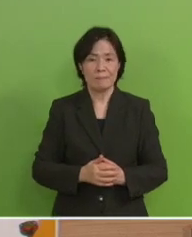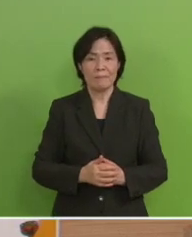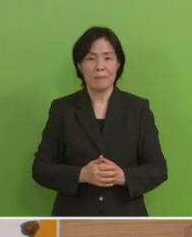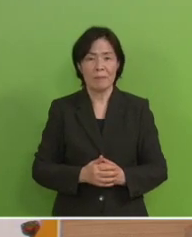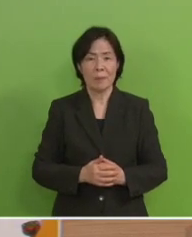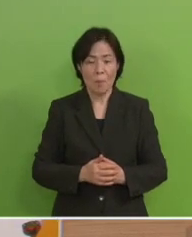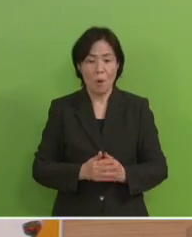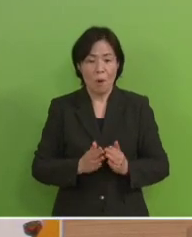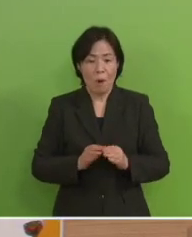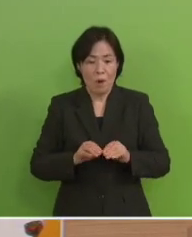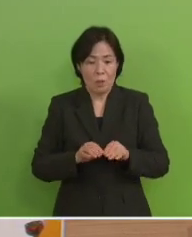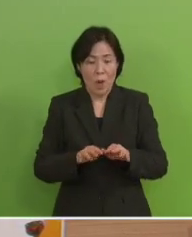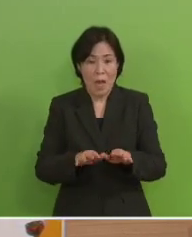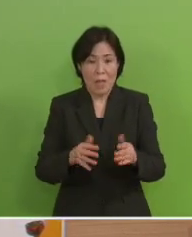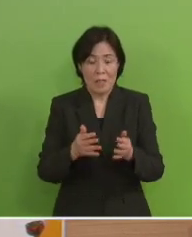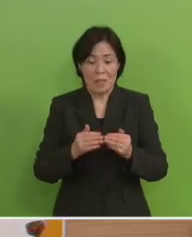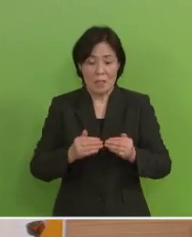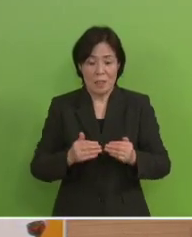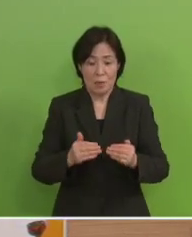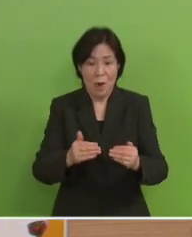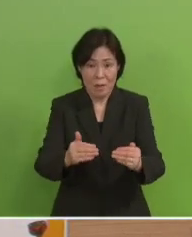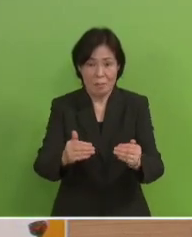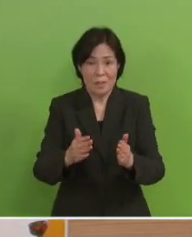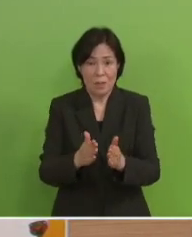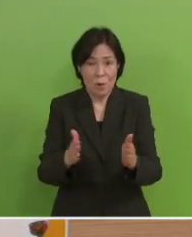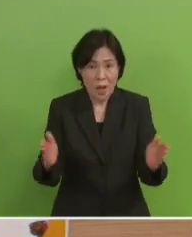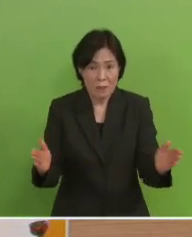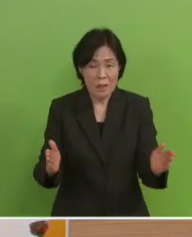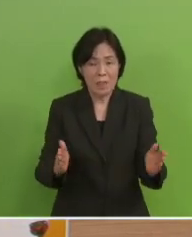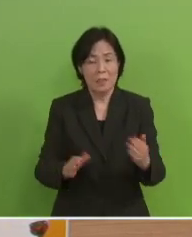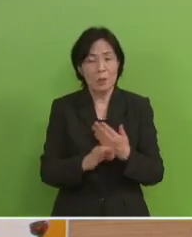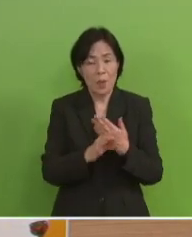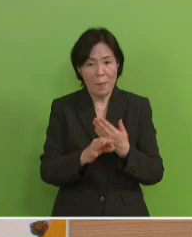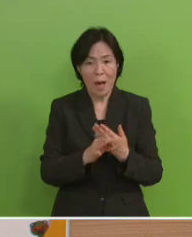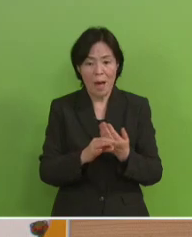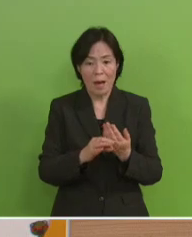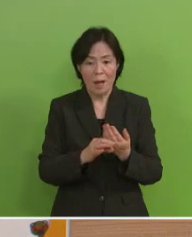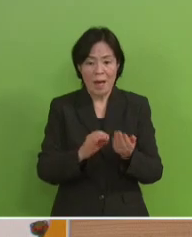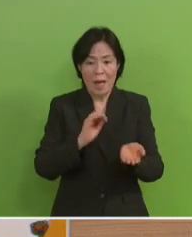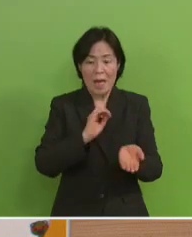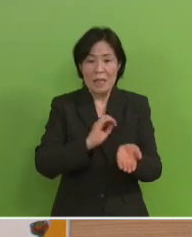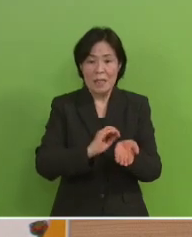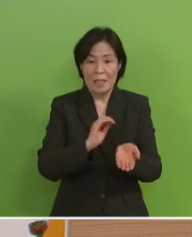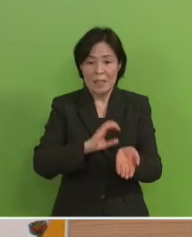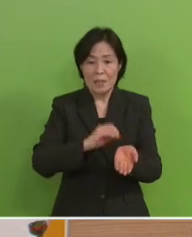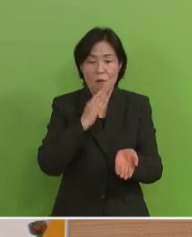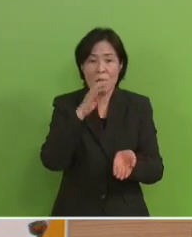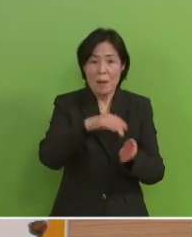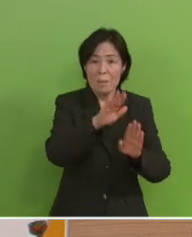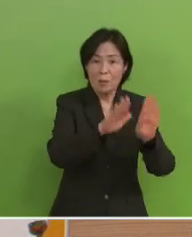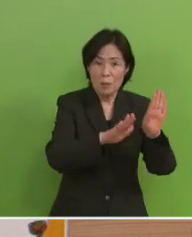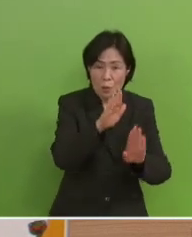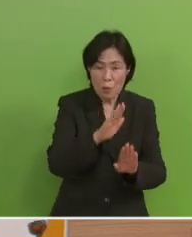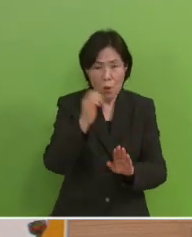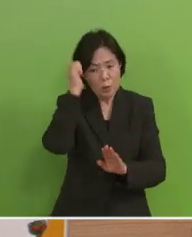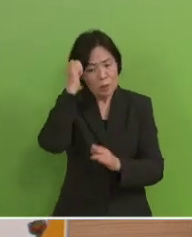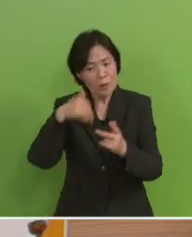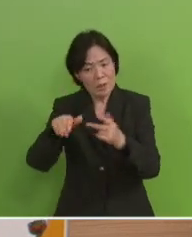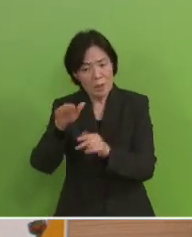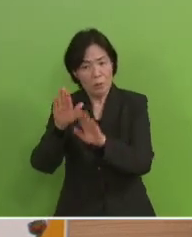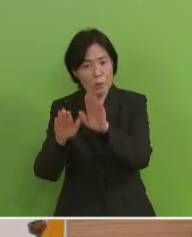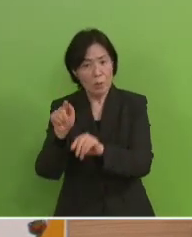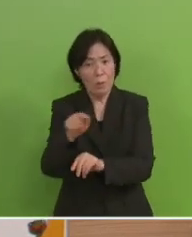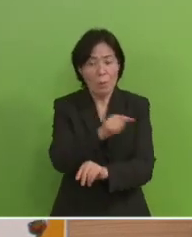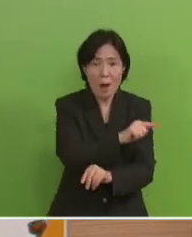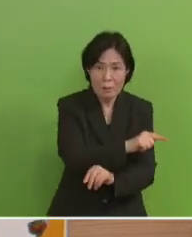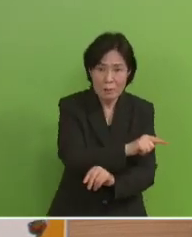どんどんどんどん広げることによって宿泊施設両現場の状況もありますしやっぱりそこにはあの